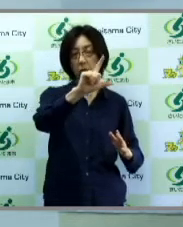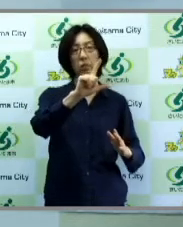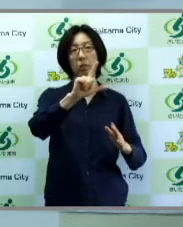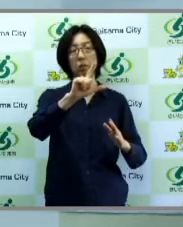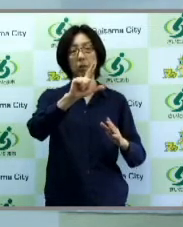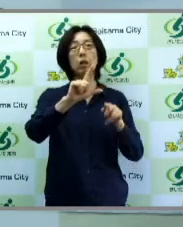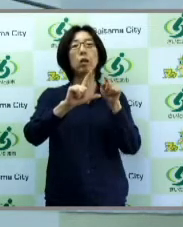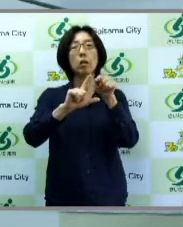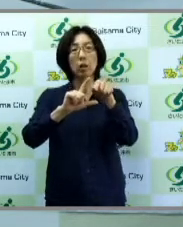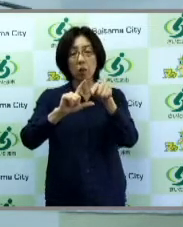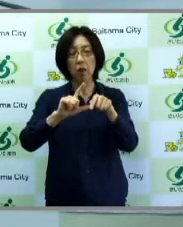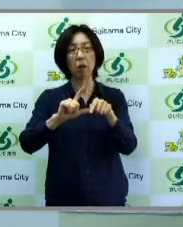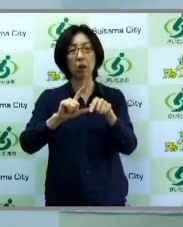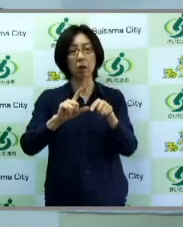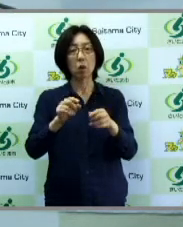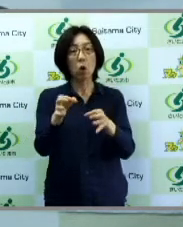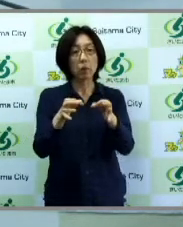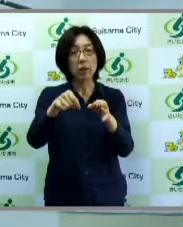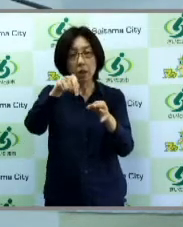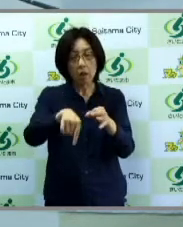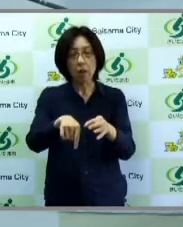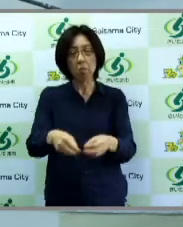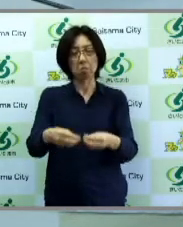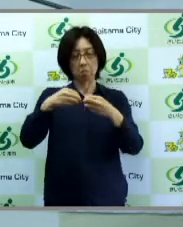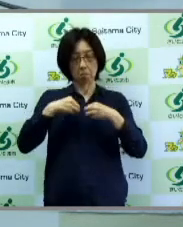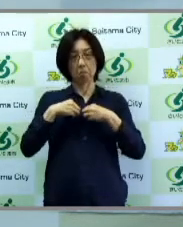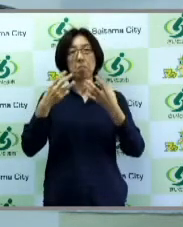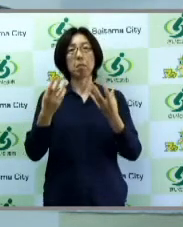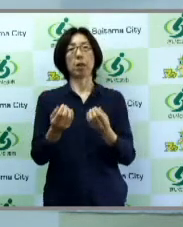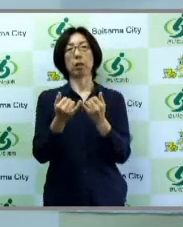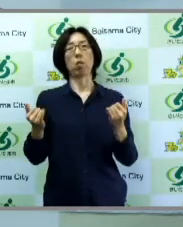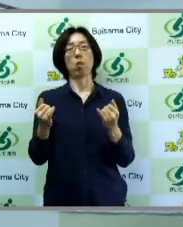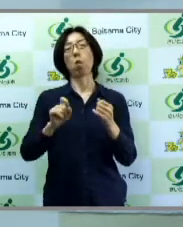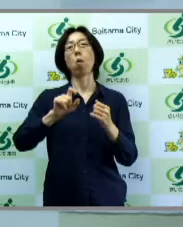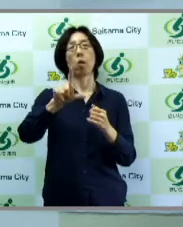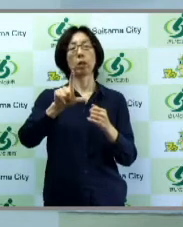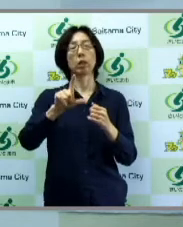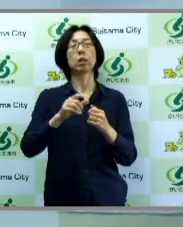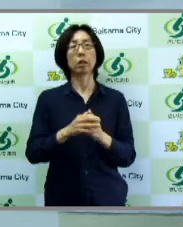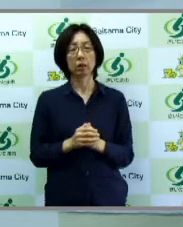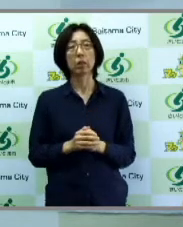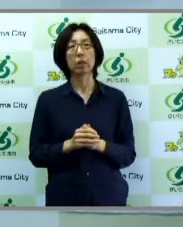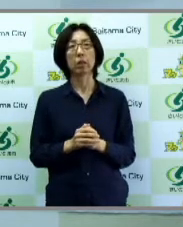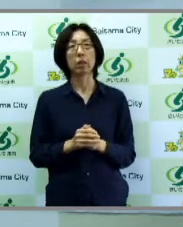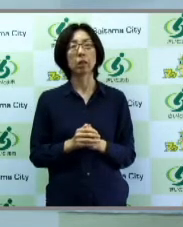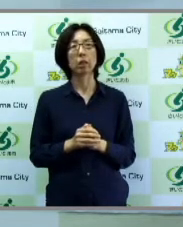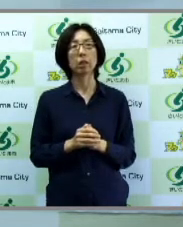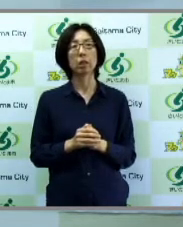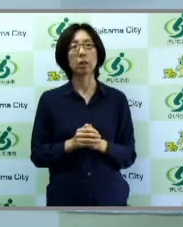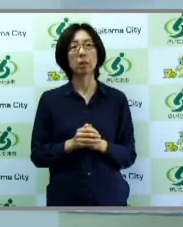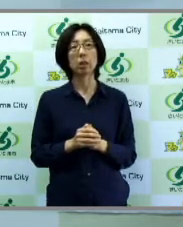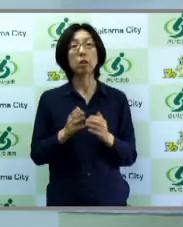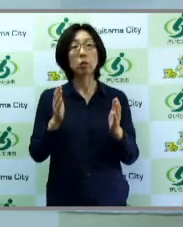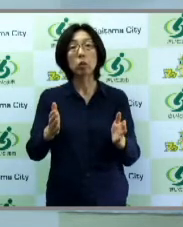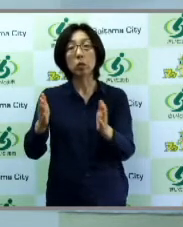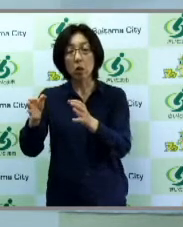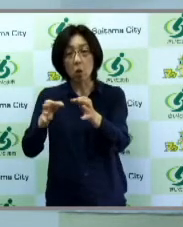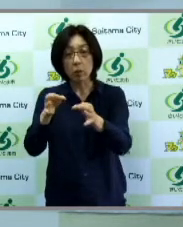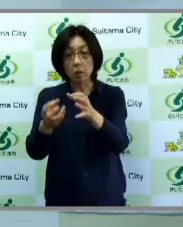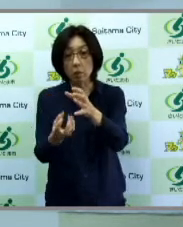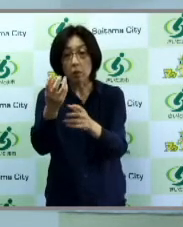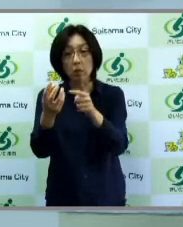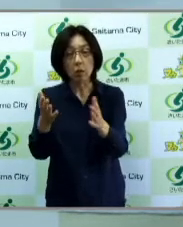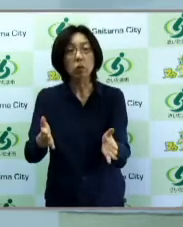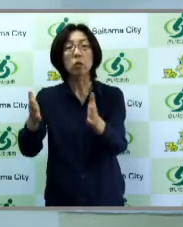ますが、ここ数日に限って言いますと、このクラスターによる感染者は報告をされており